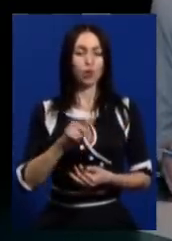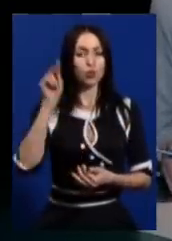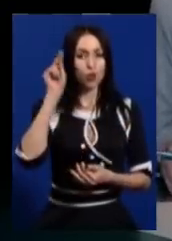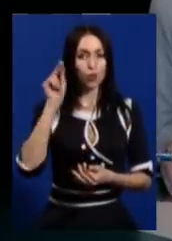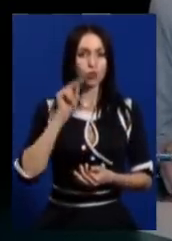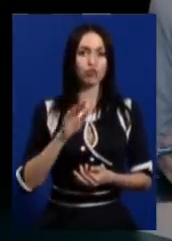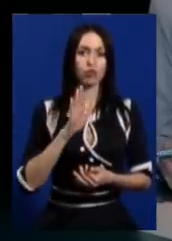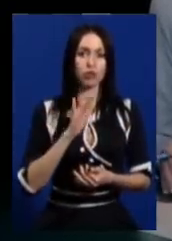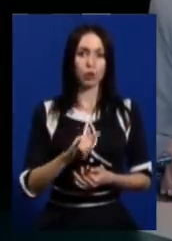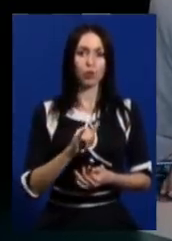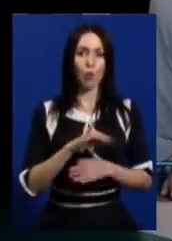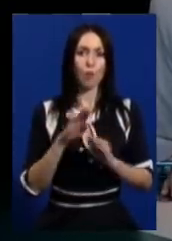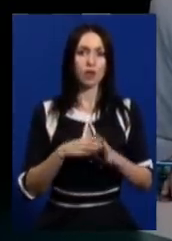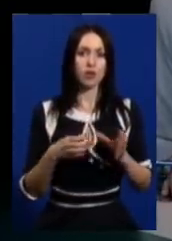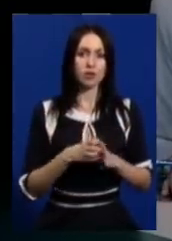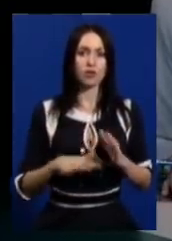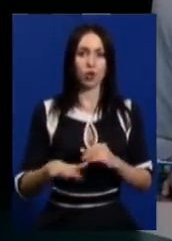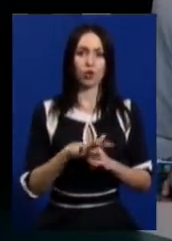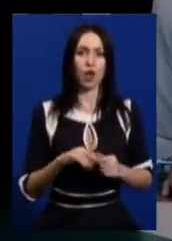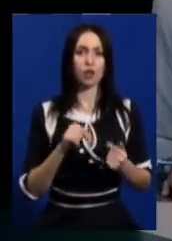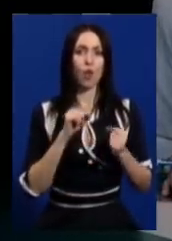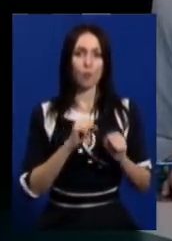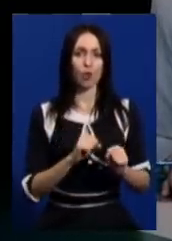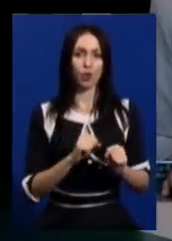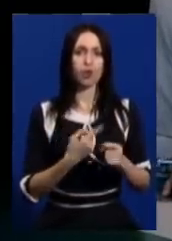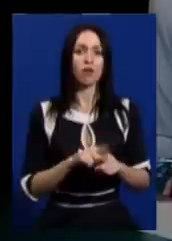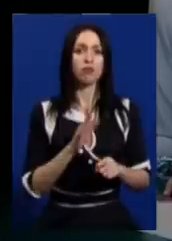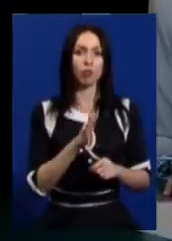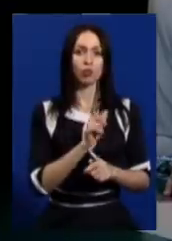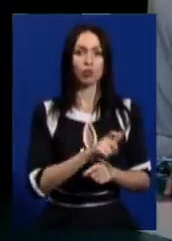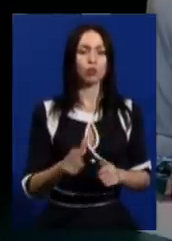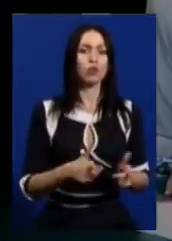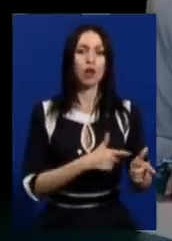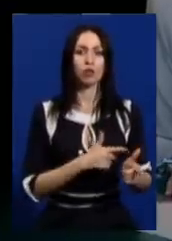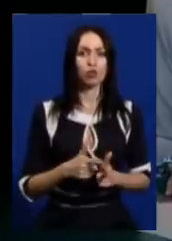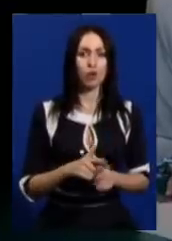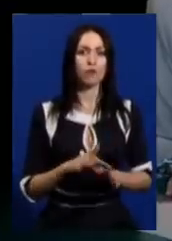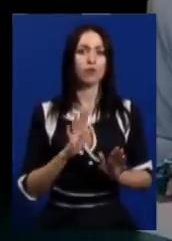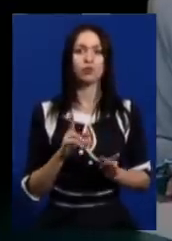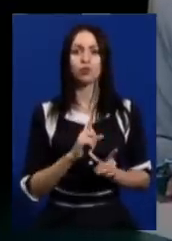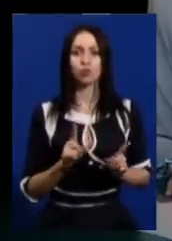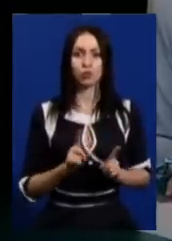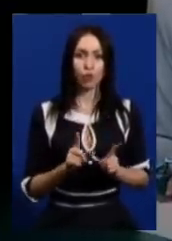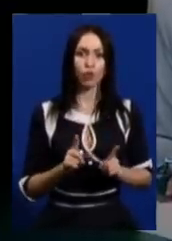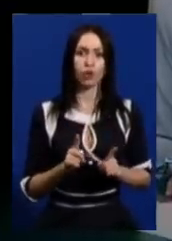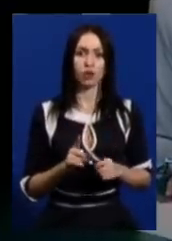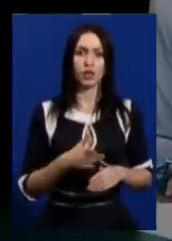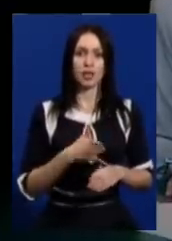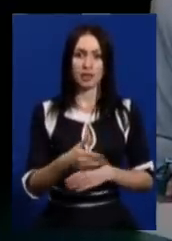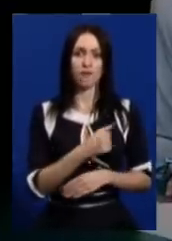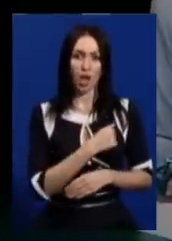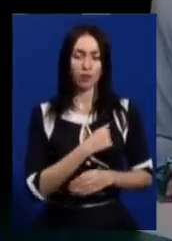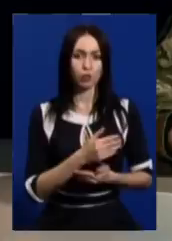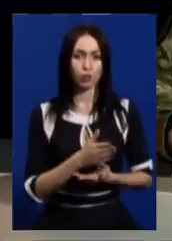у підрозділах територіальної оборони. Це будуть люди готові, в крайньому разі, в разі чого, піти в армію